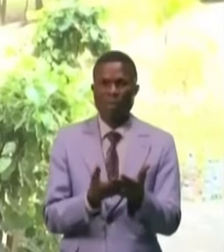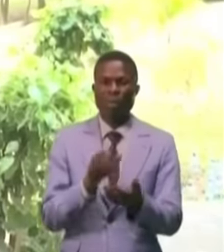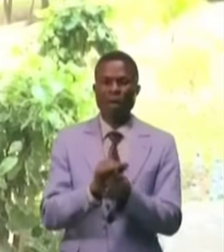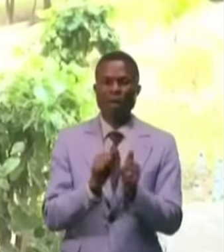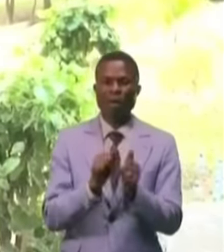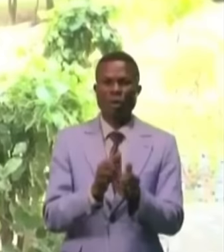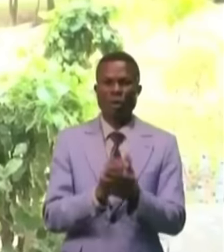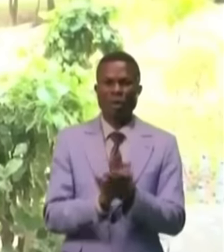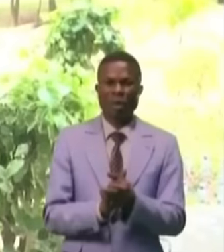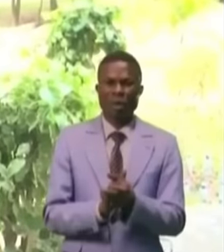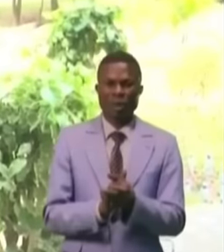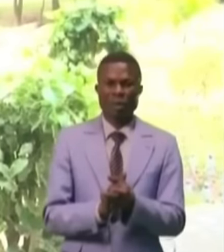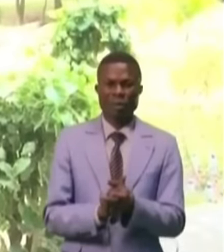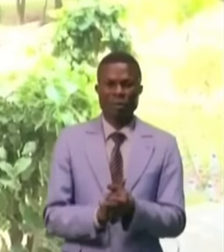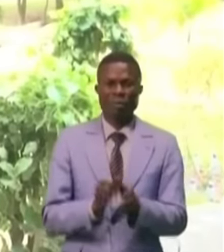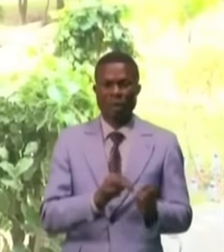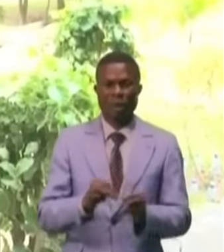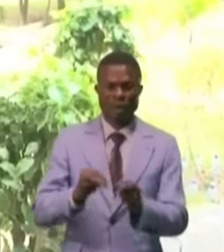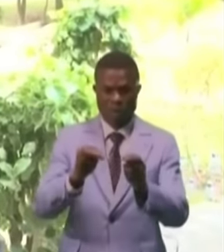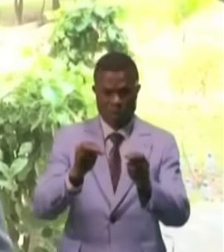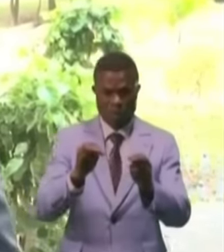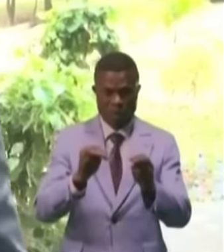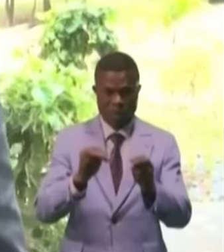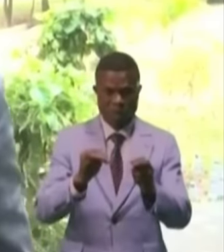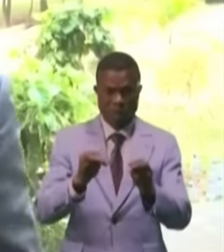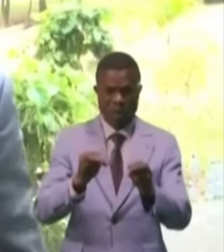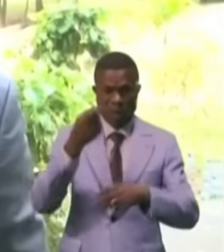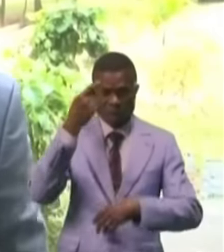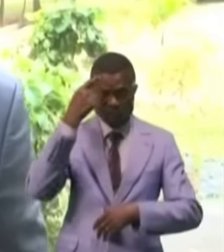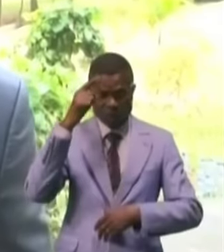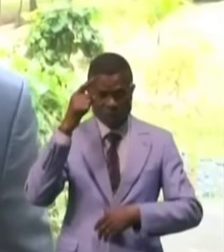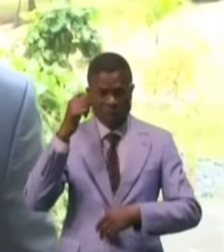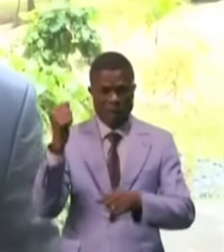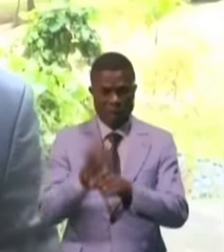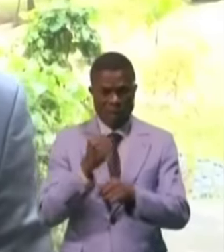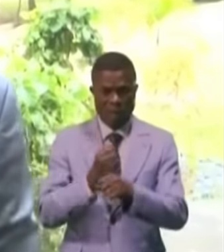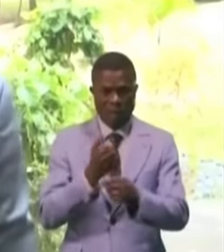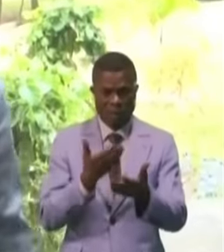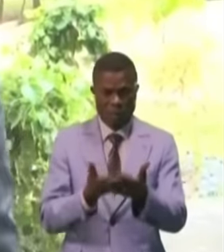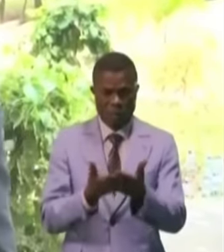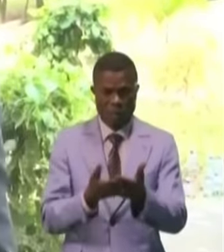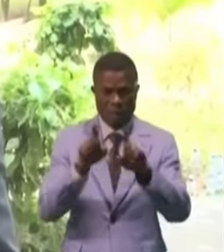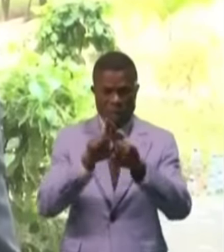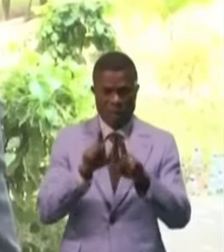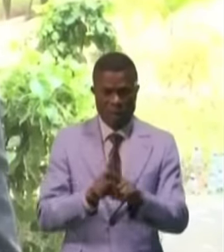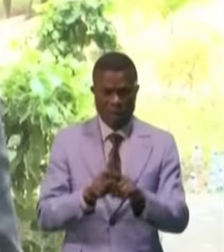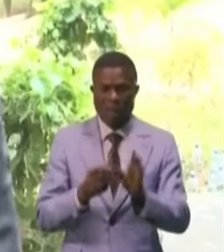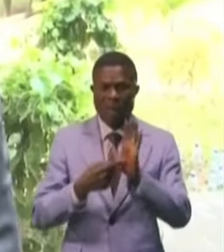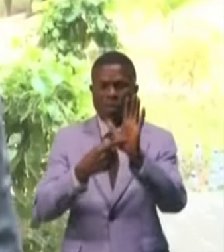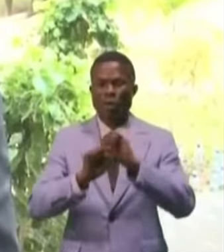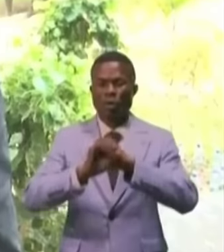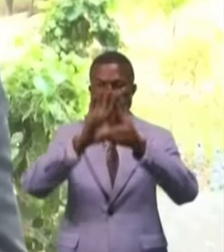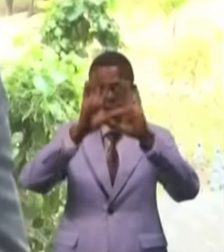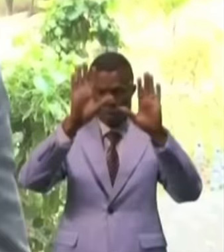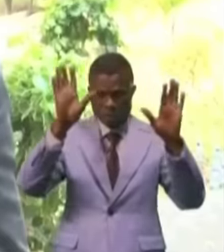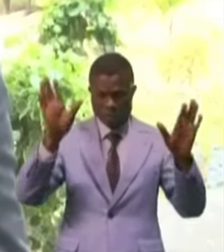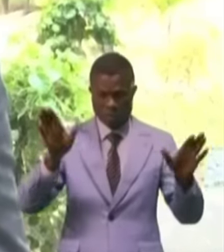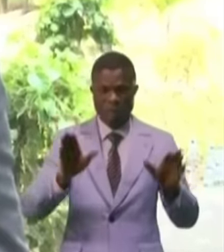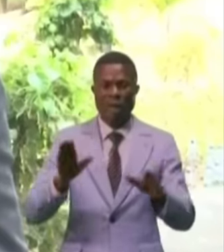et davantage la manière dont ils sont mis à travailler pour faire rayonner cette